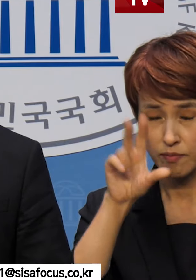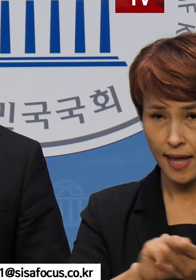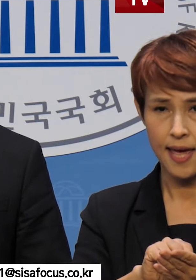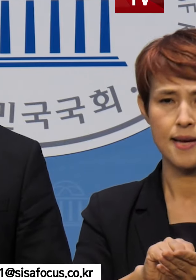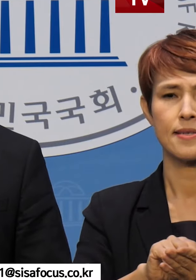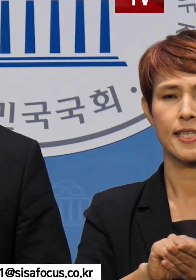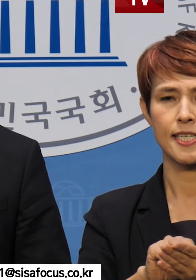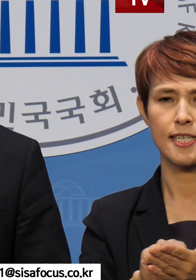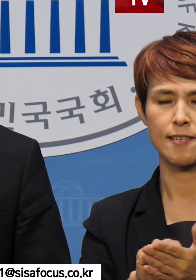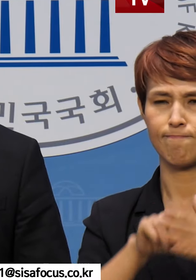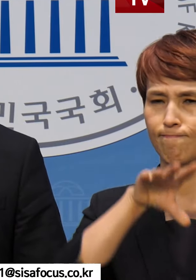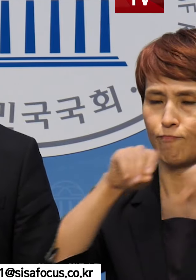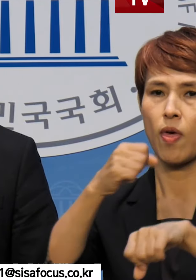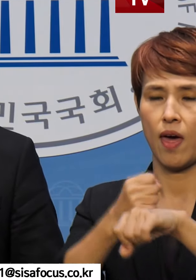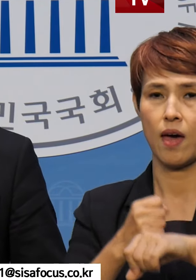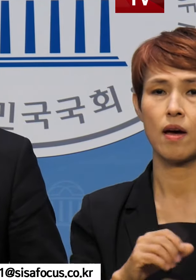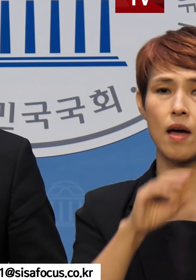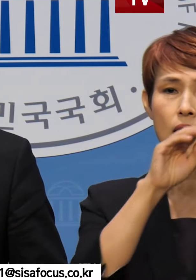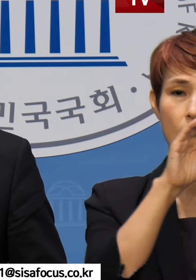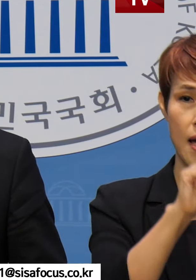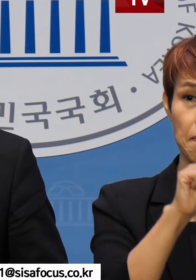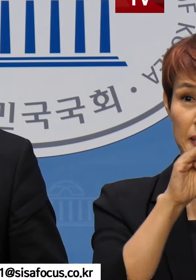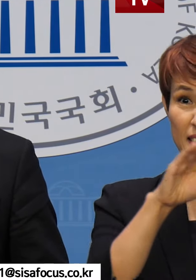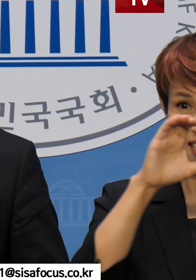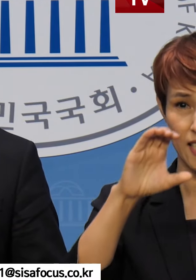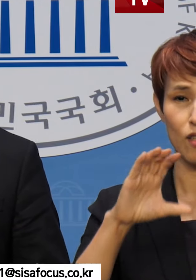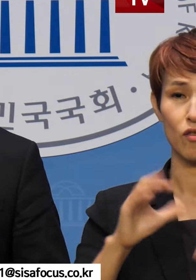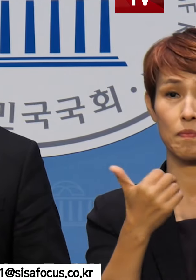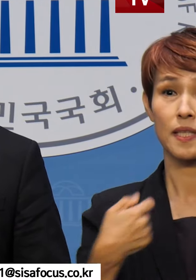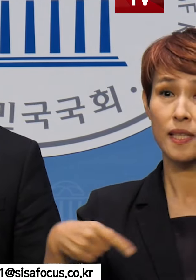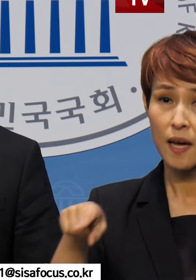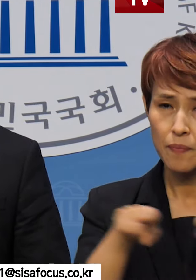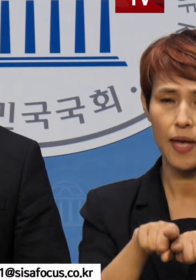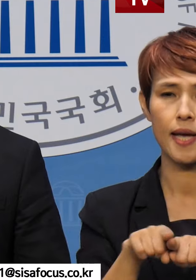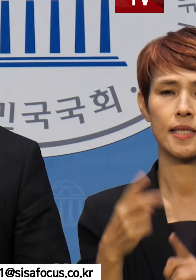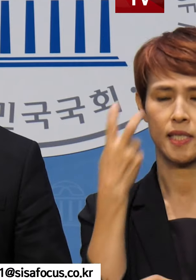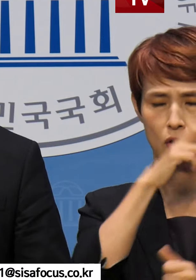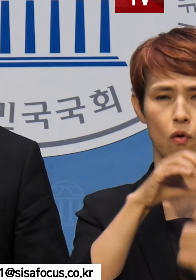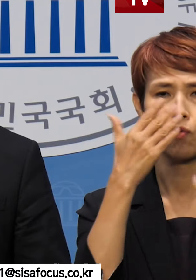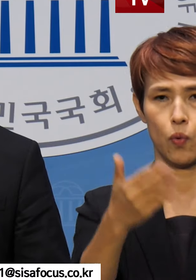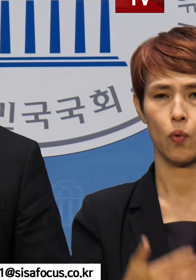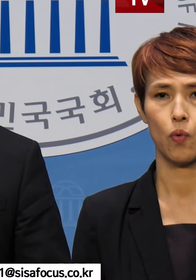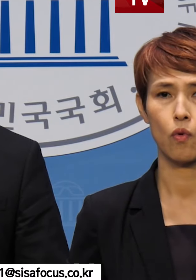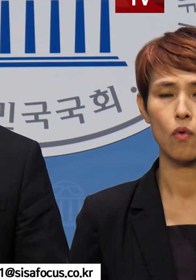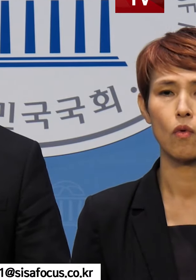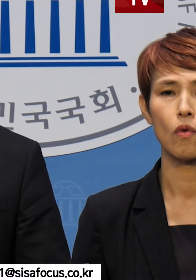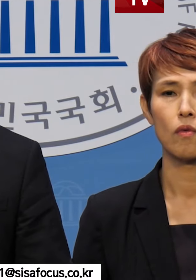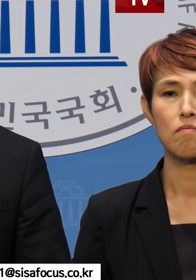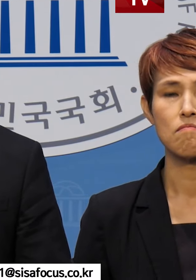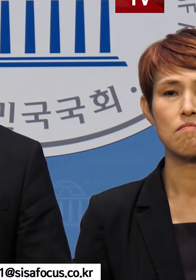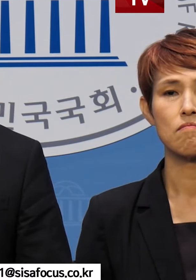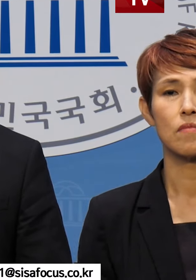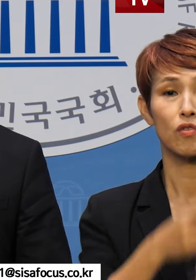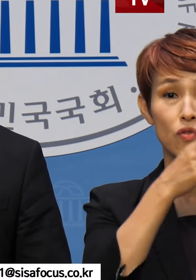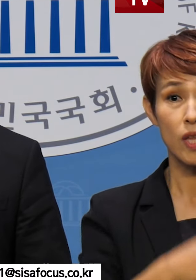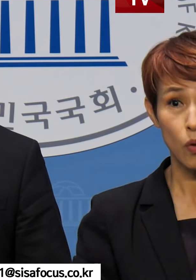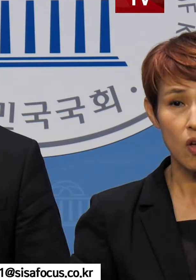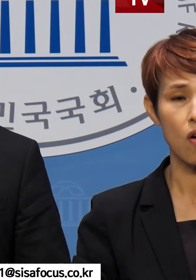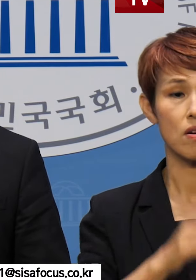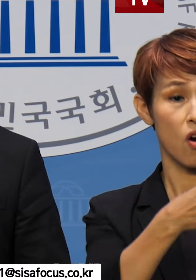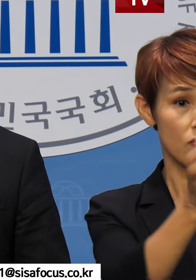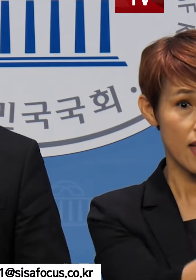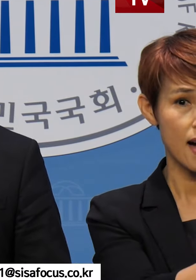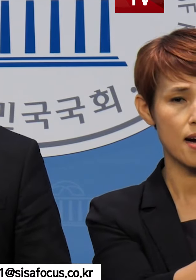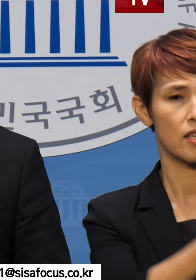그리고 공영방송 MBC를 국민과 함께 지켜내겠습니다. 윤석열 대통령과 정부 여당에도 경고합니다. MBC